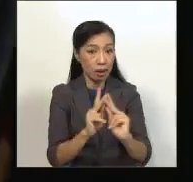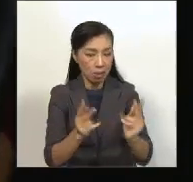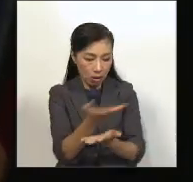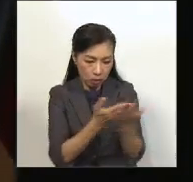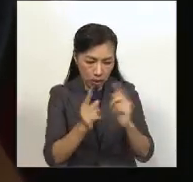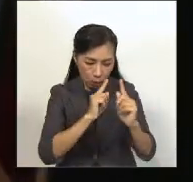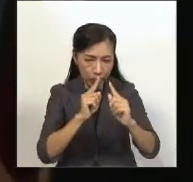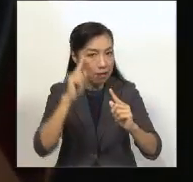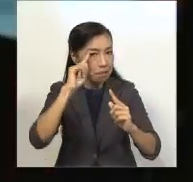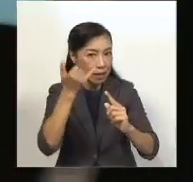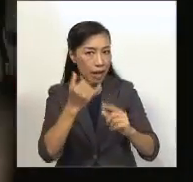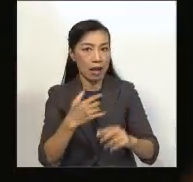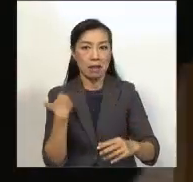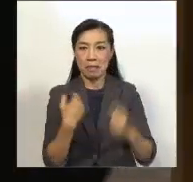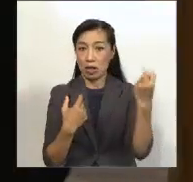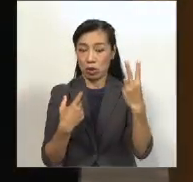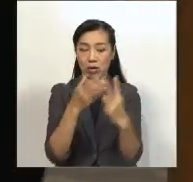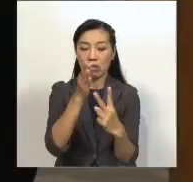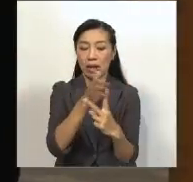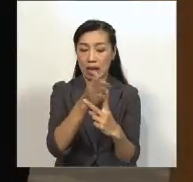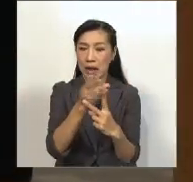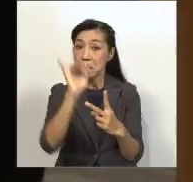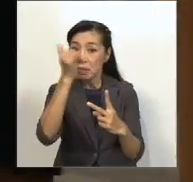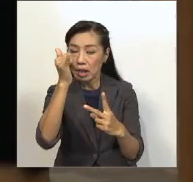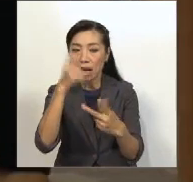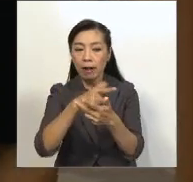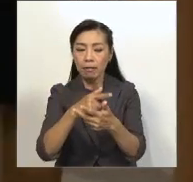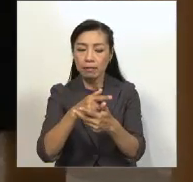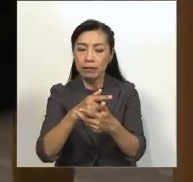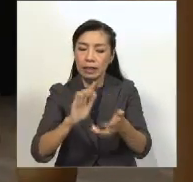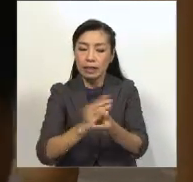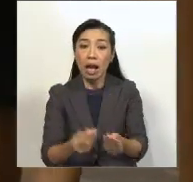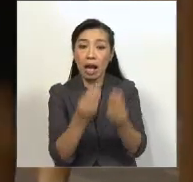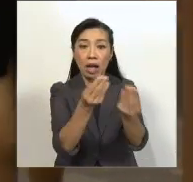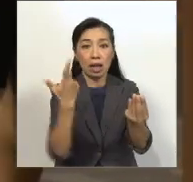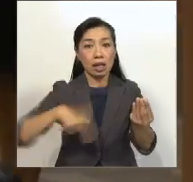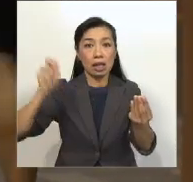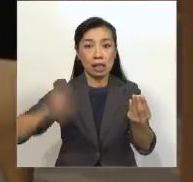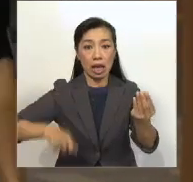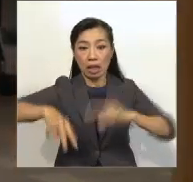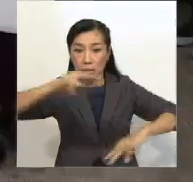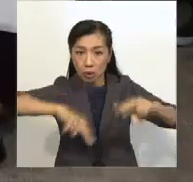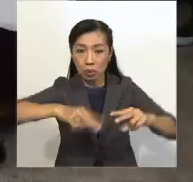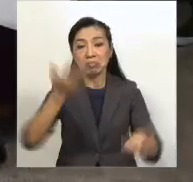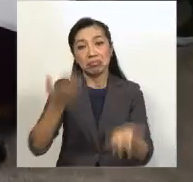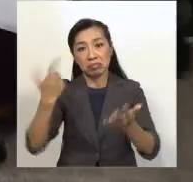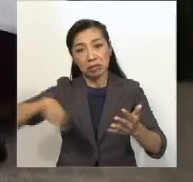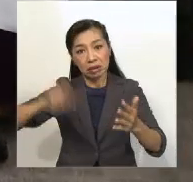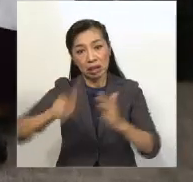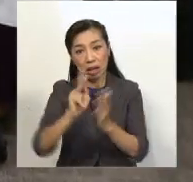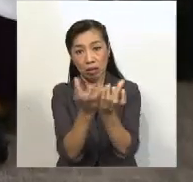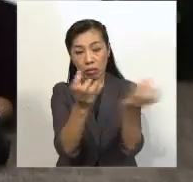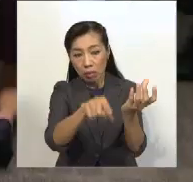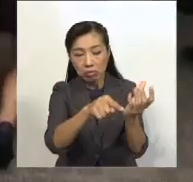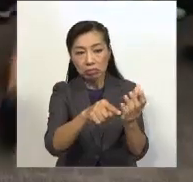แนวทางคือจะยื่นเรื่องดังกล่าวให้ศาลรัฐธรรมนูญหรือศาลปกครองเป็นผู้วินิจฉัยหากเห็นว่าการดำเนินการดังกล่าว